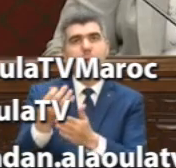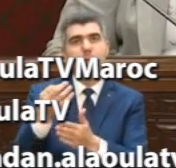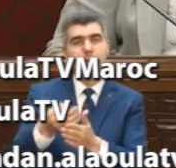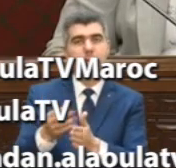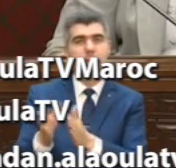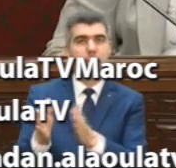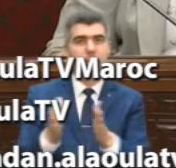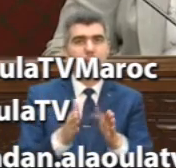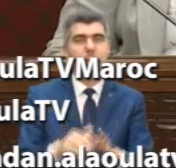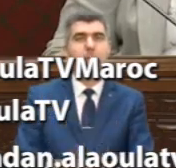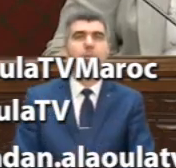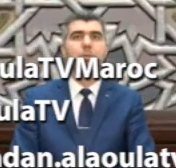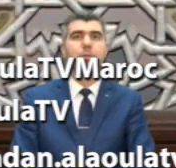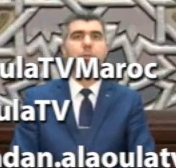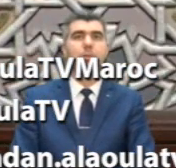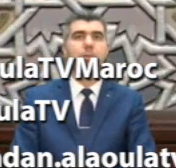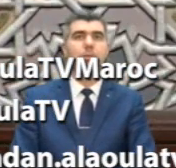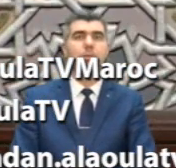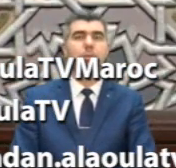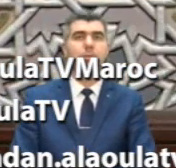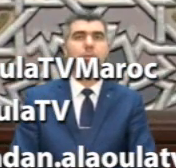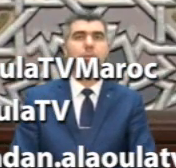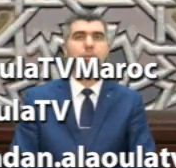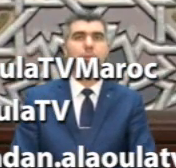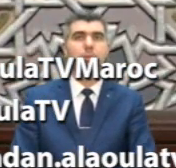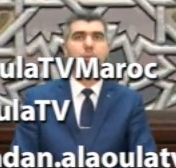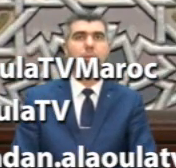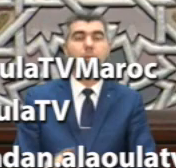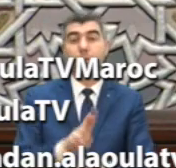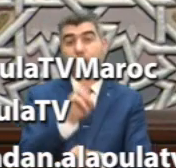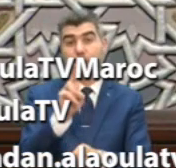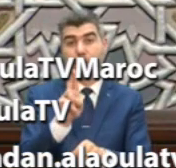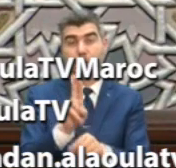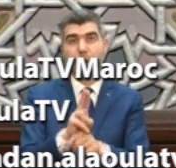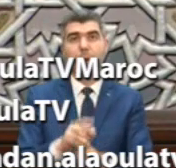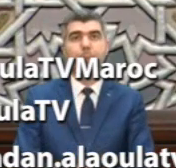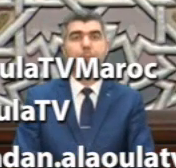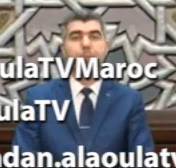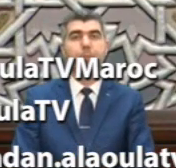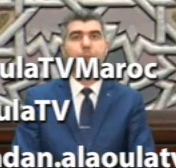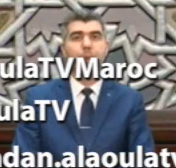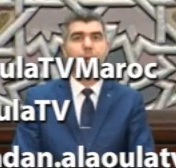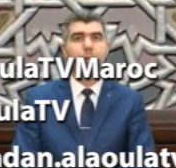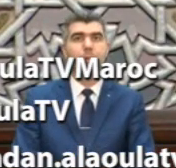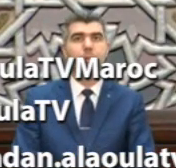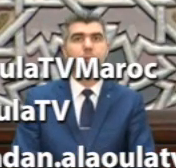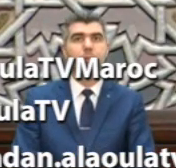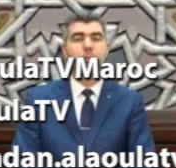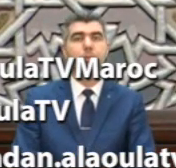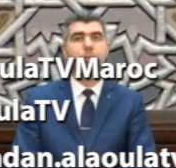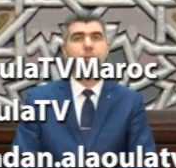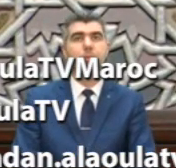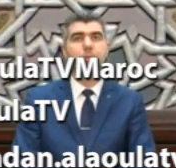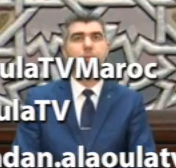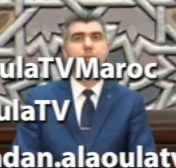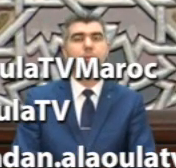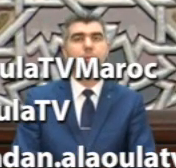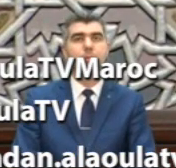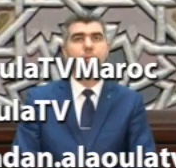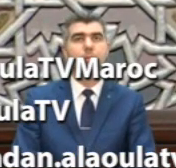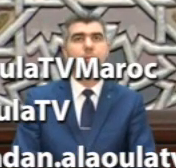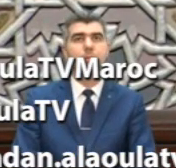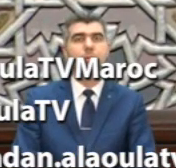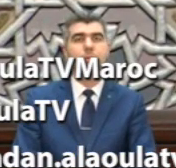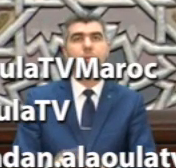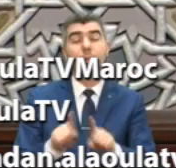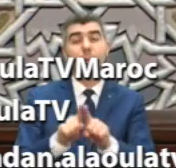شكرا سيده الرئيسه. شكرا شكرا. اذا نمر الى سؤال اخر، وهو اخر سؤال في هذا الملف،